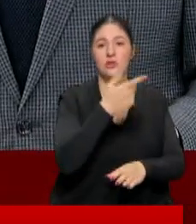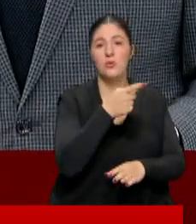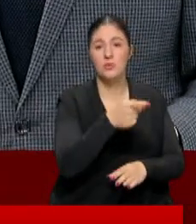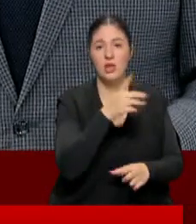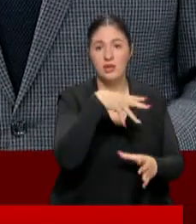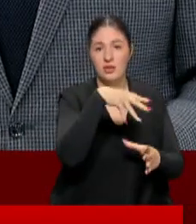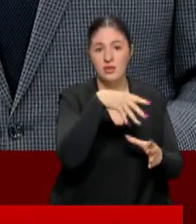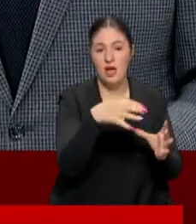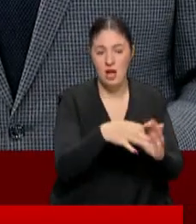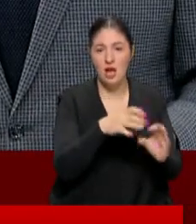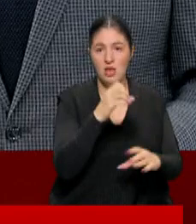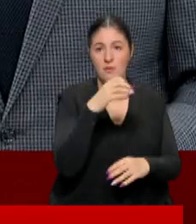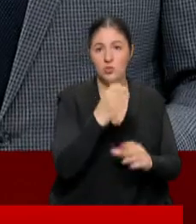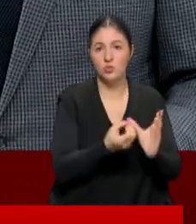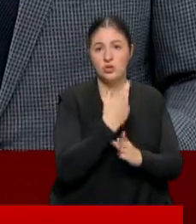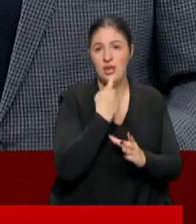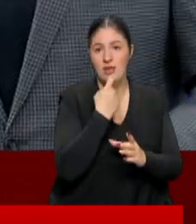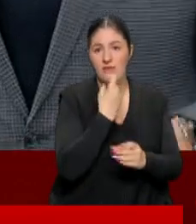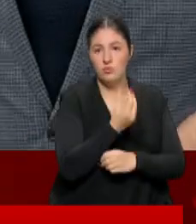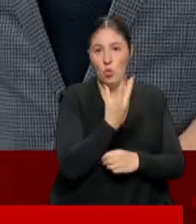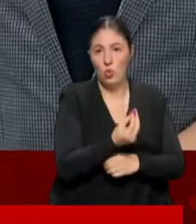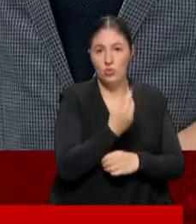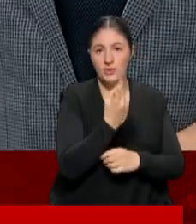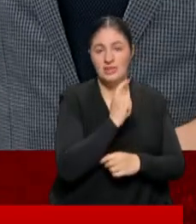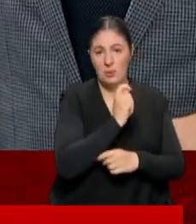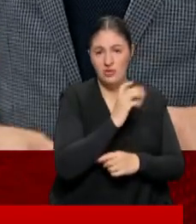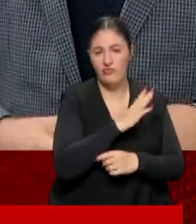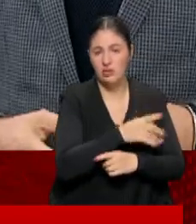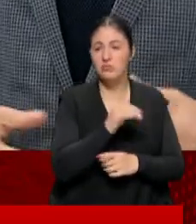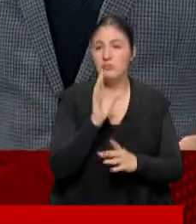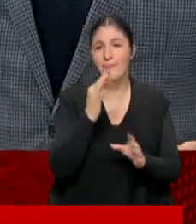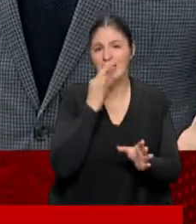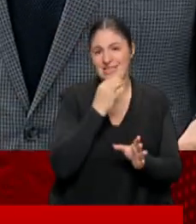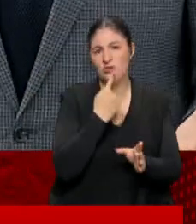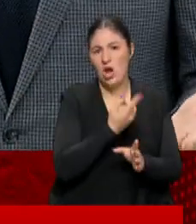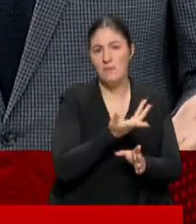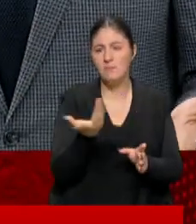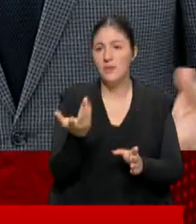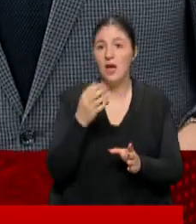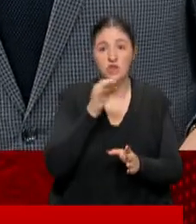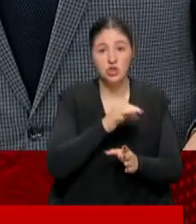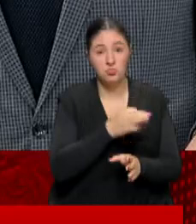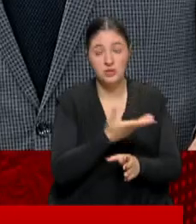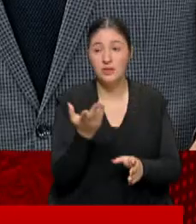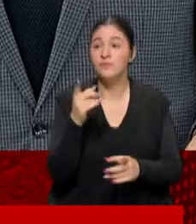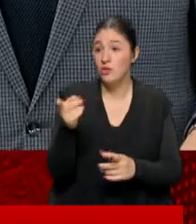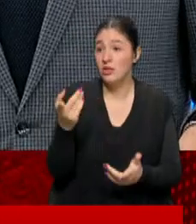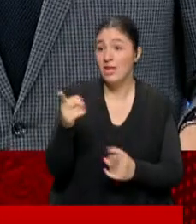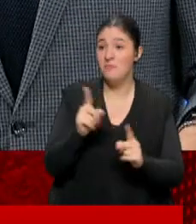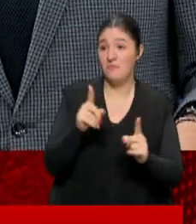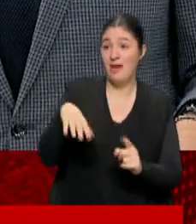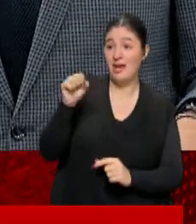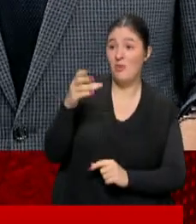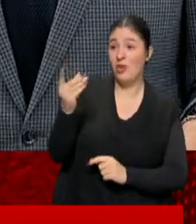buna dair Eee AK Parti'nin kuruluş yıllarında vermiş olduğu bir demeç var benzer C yani Dolayısıyla Sen Yargıtay